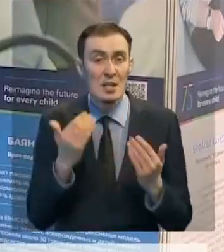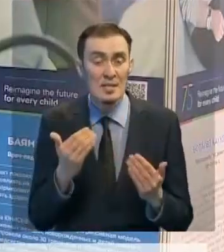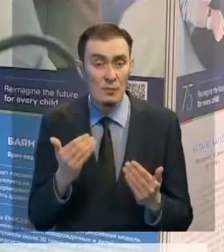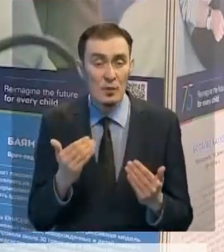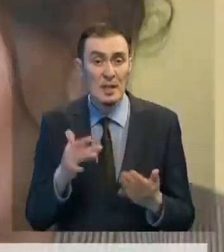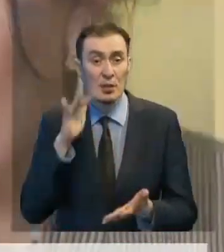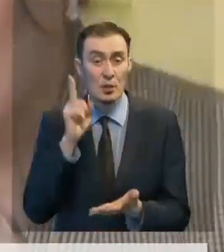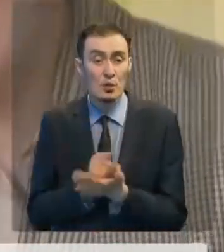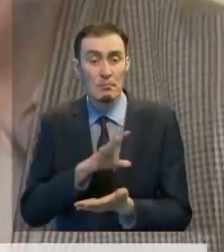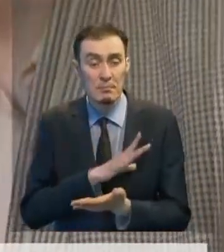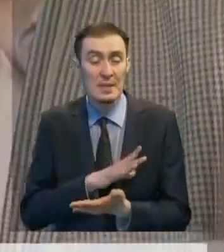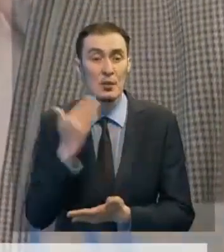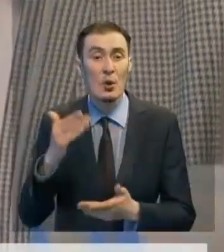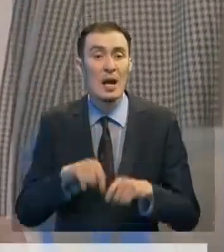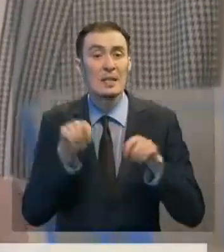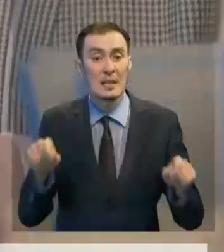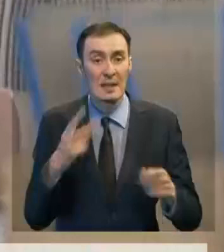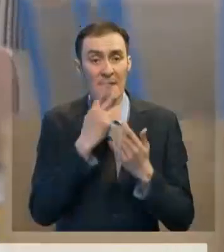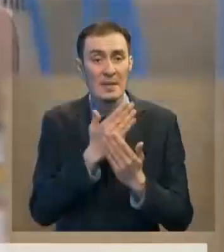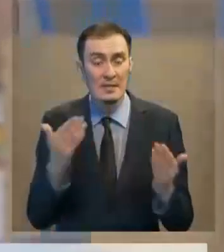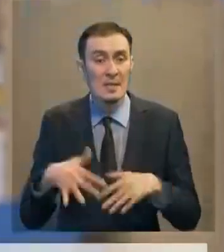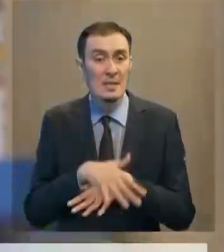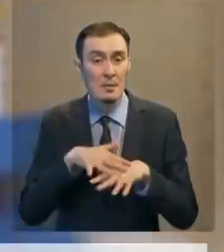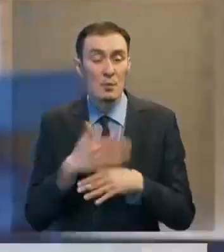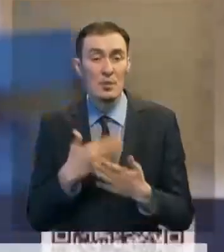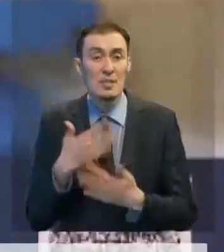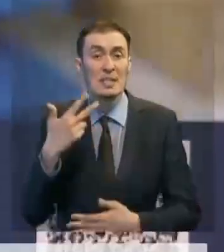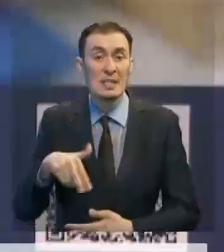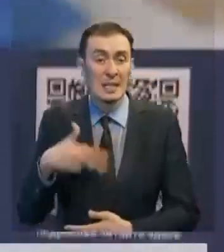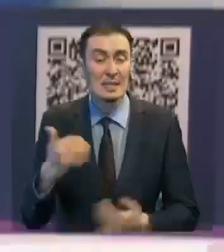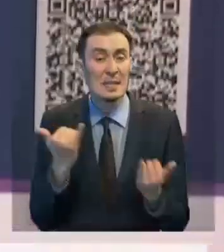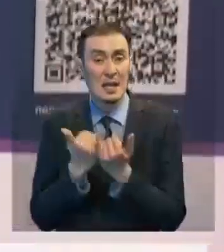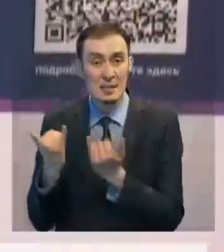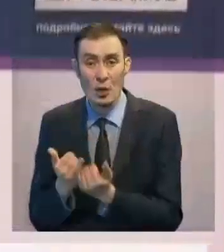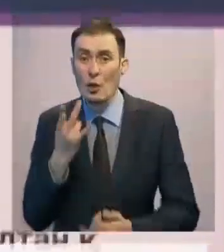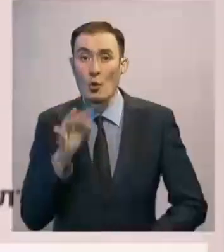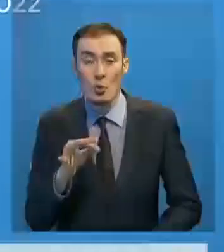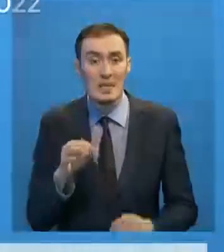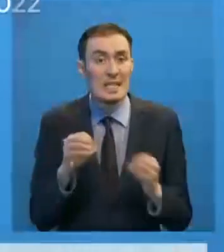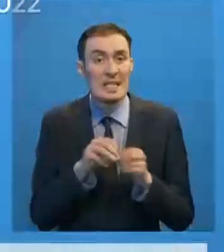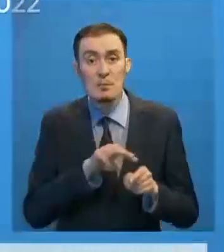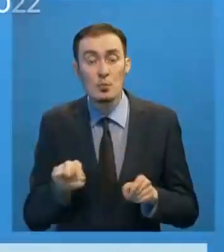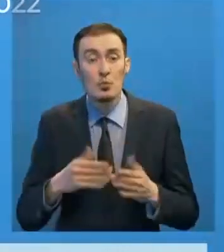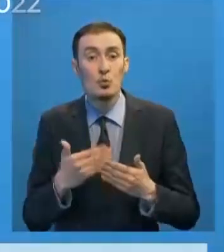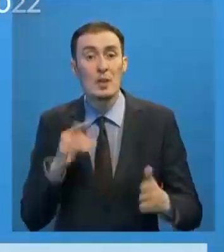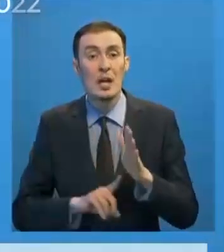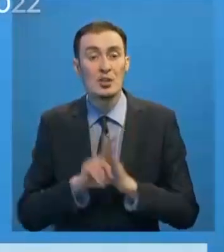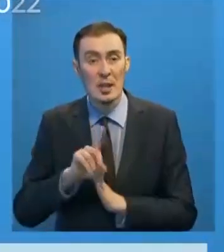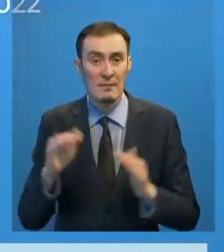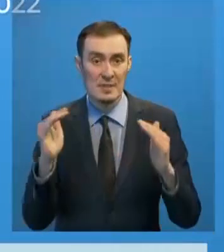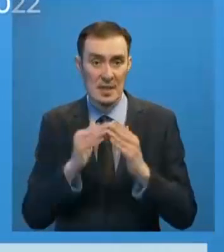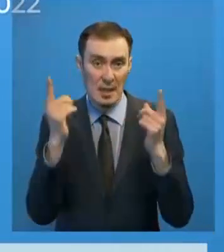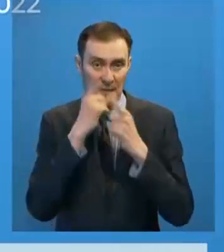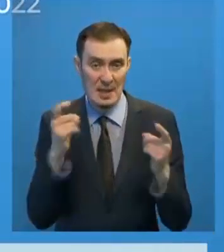silkway должно было состояться ее открытие собралось почти три десятка гостей однако за 10 минут до начала в здании